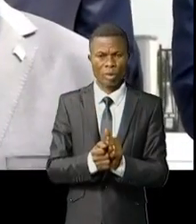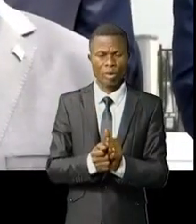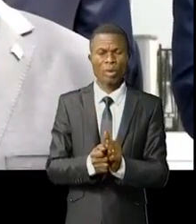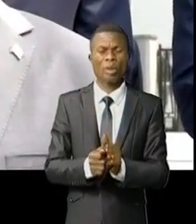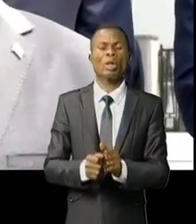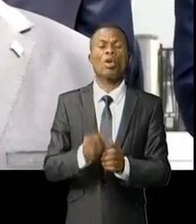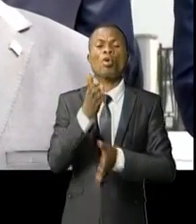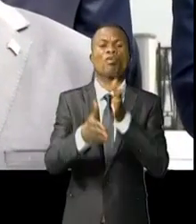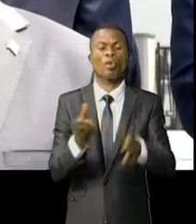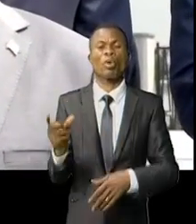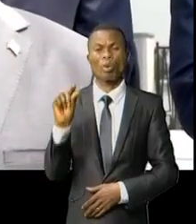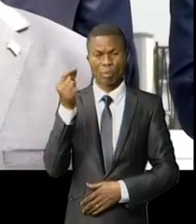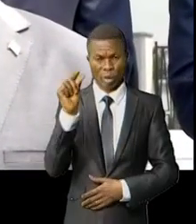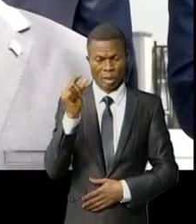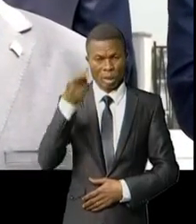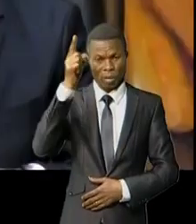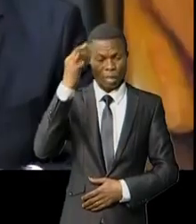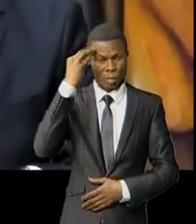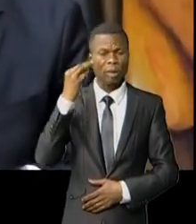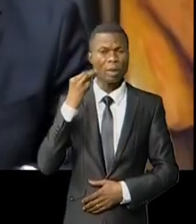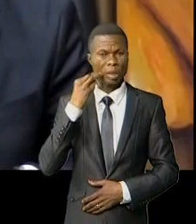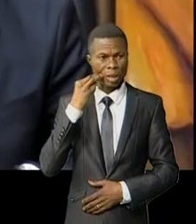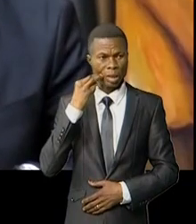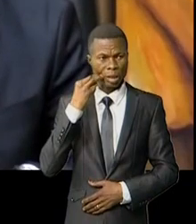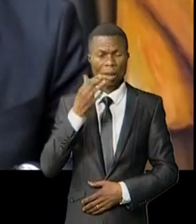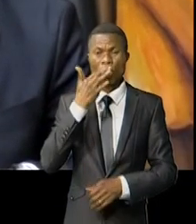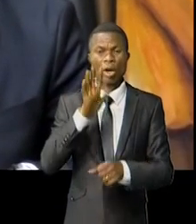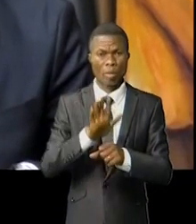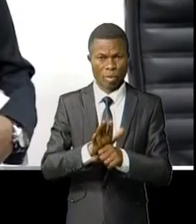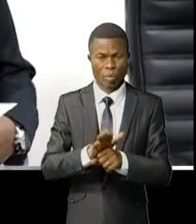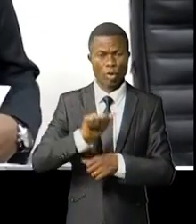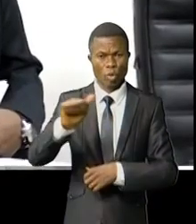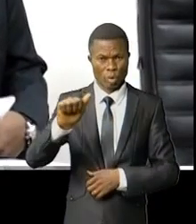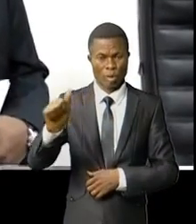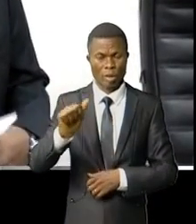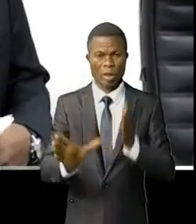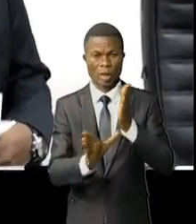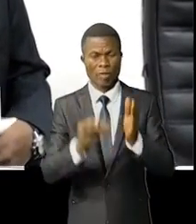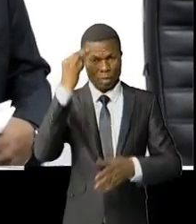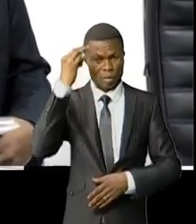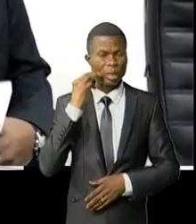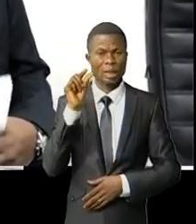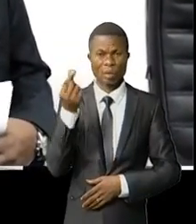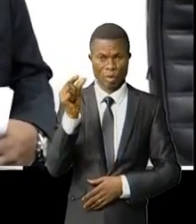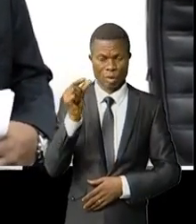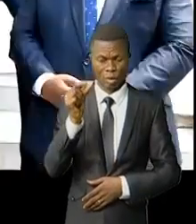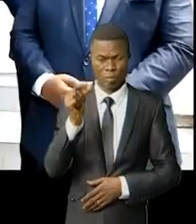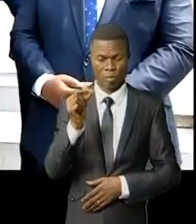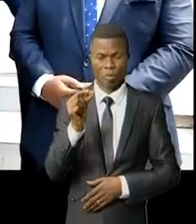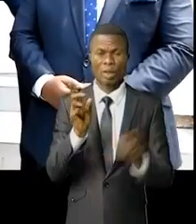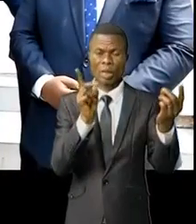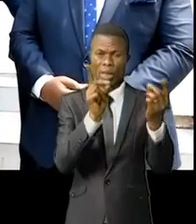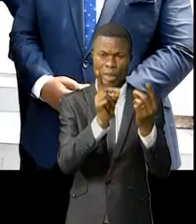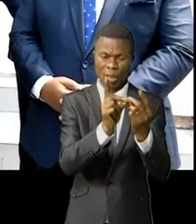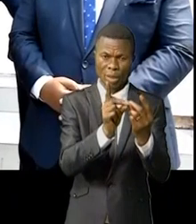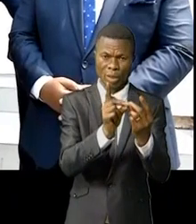fraude minière. Le Premier ministre a promis que le vice-ministre des Mines va rencontrer les